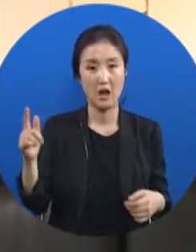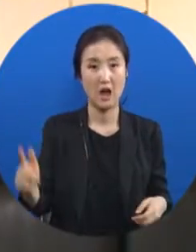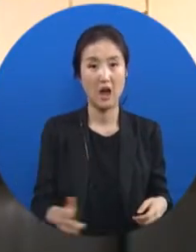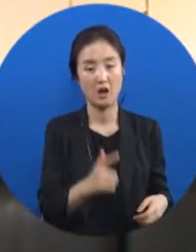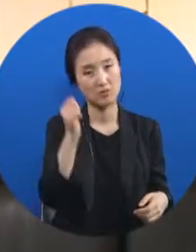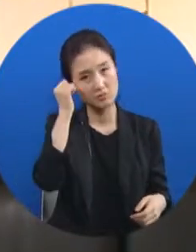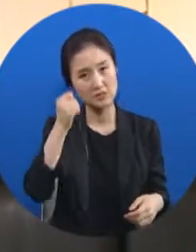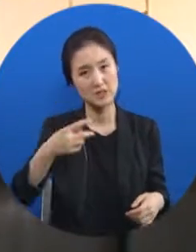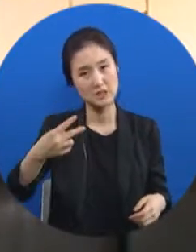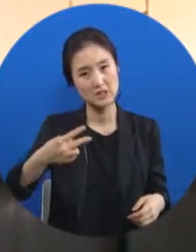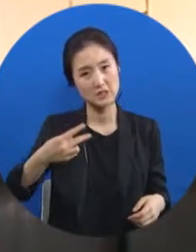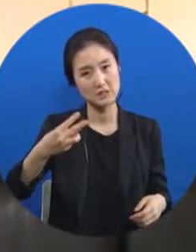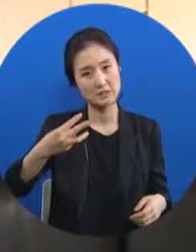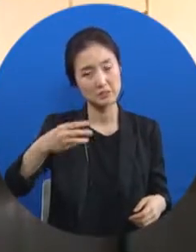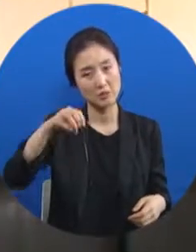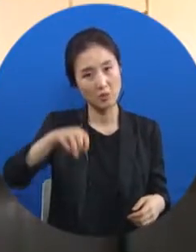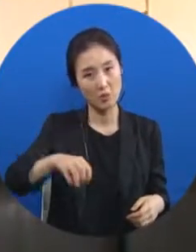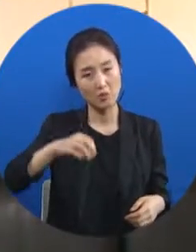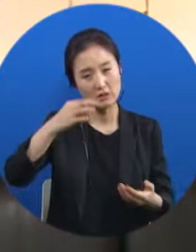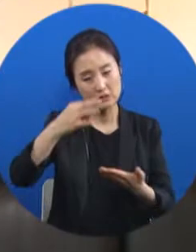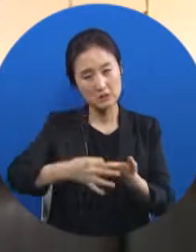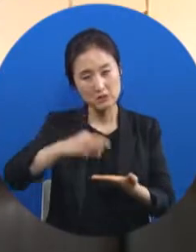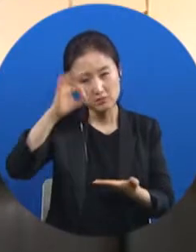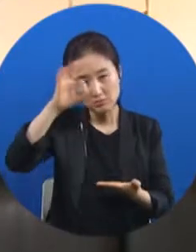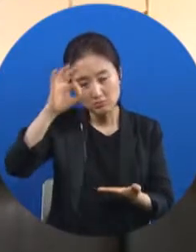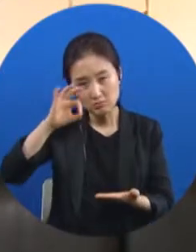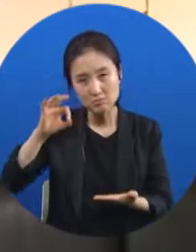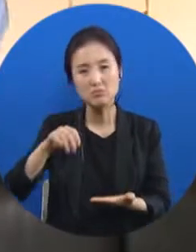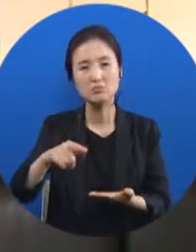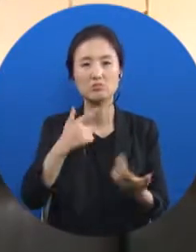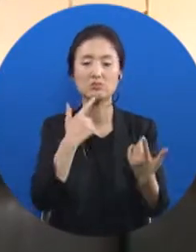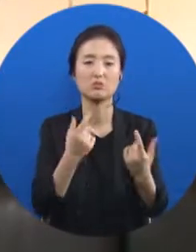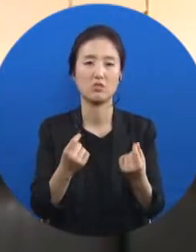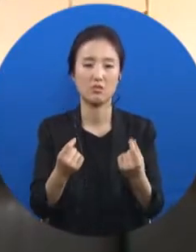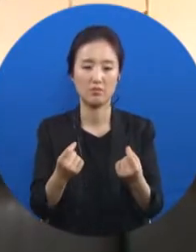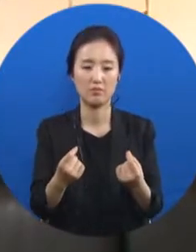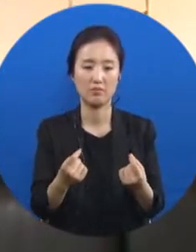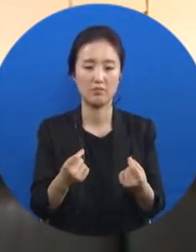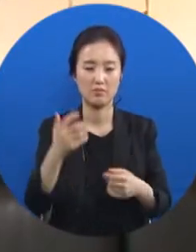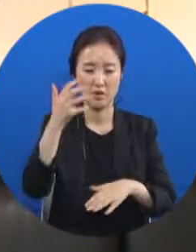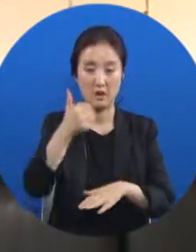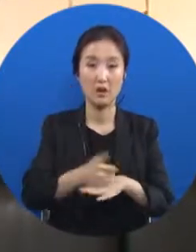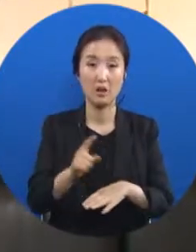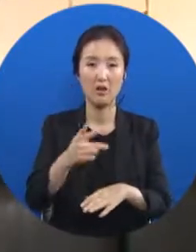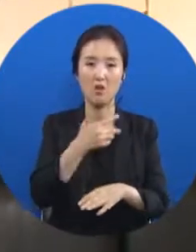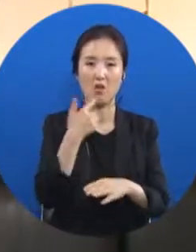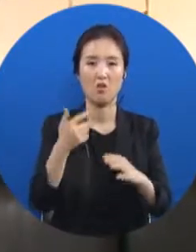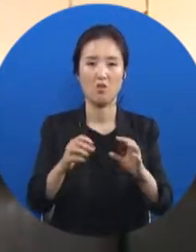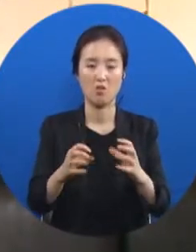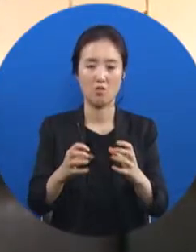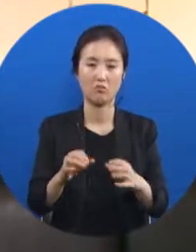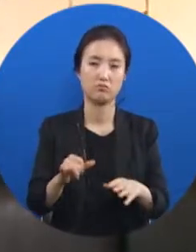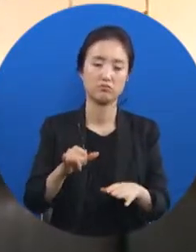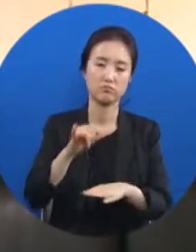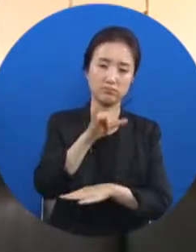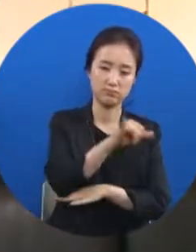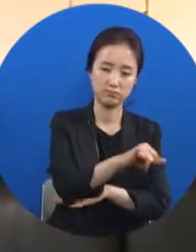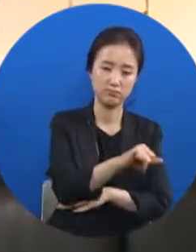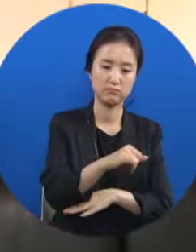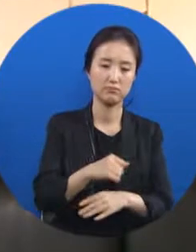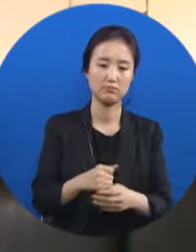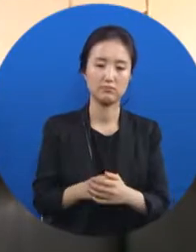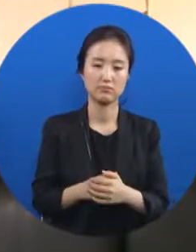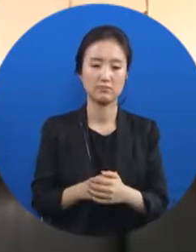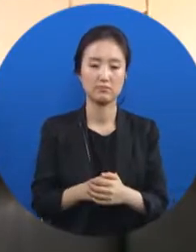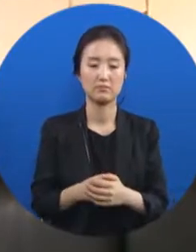보니까 그렇게 돌아다녔어요. 그러다가 영국 가서, 영국에서는 이제 그, 저기도